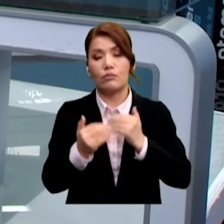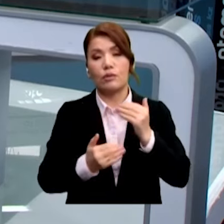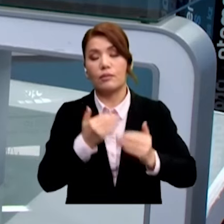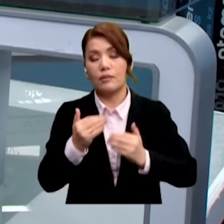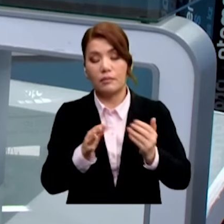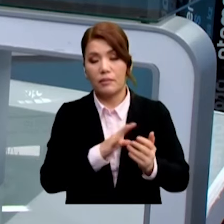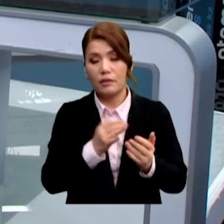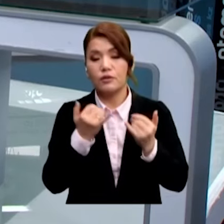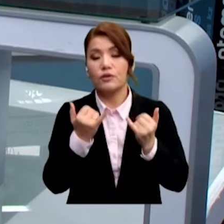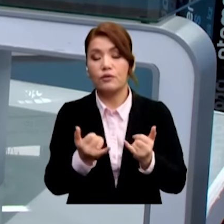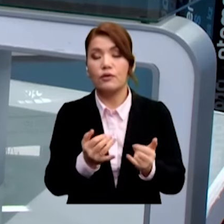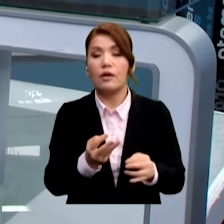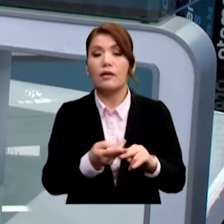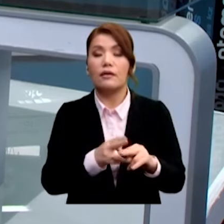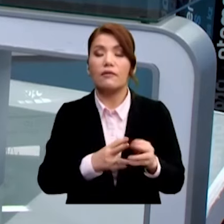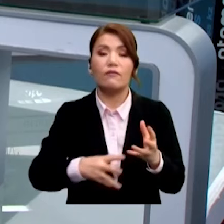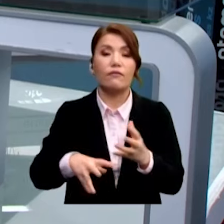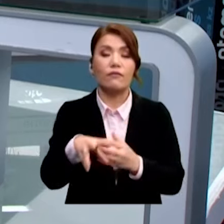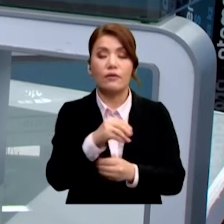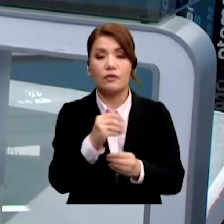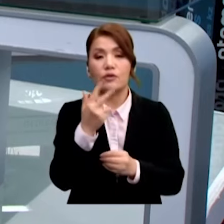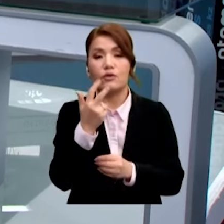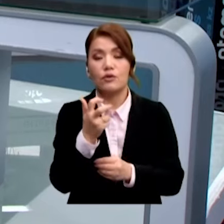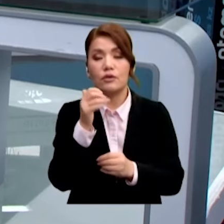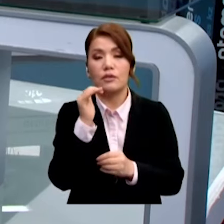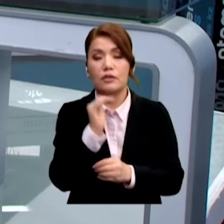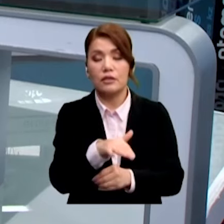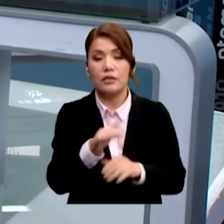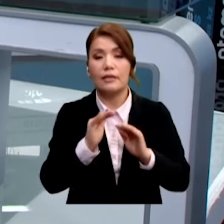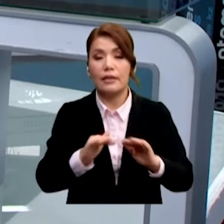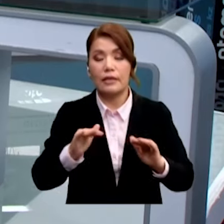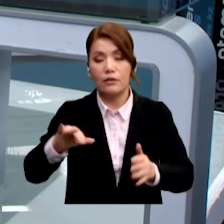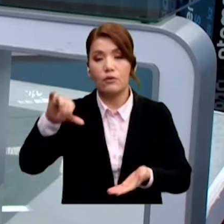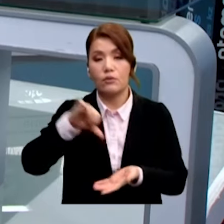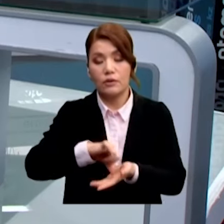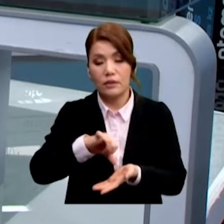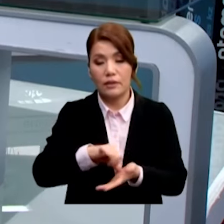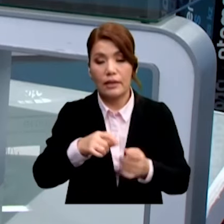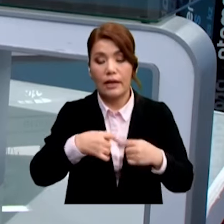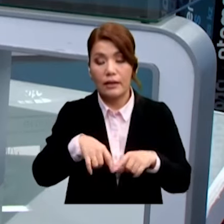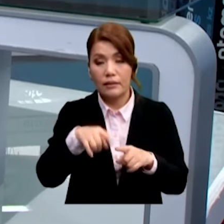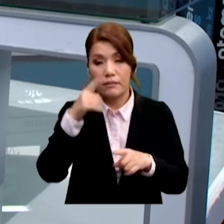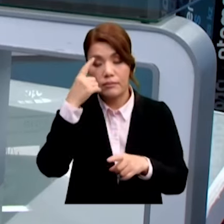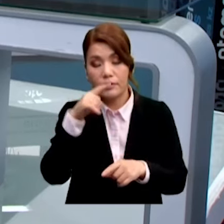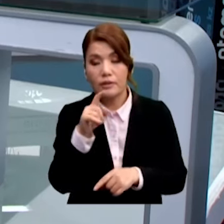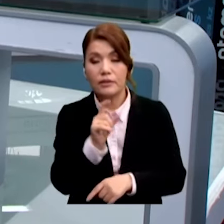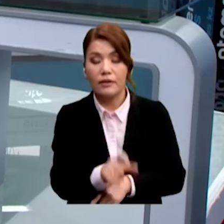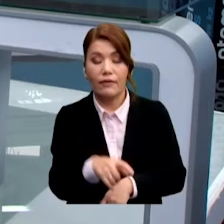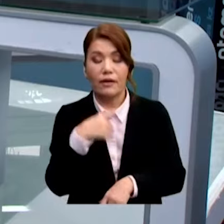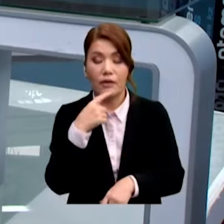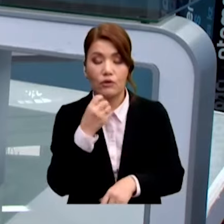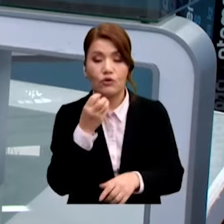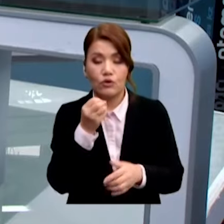селах Казахстана. На сегодня эта инициатива охватила больше 3000 юных футболистов. И, как говорят организаторы